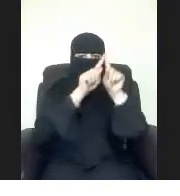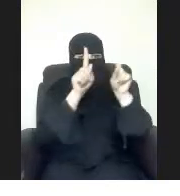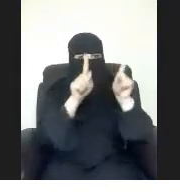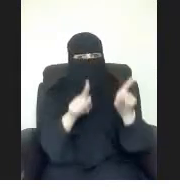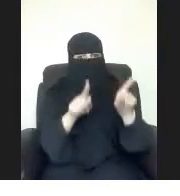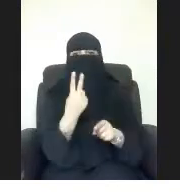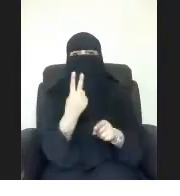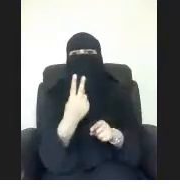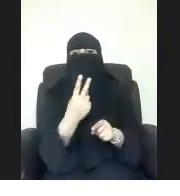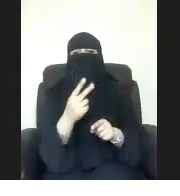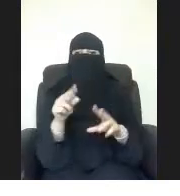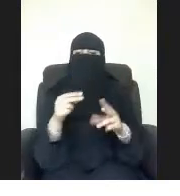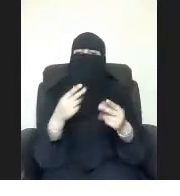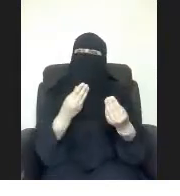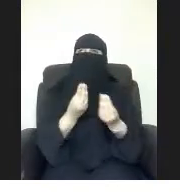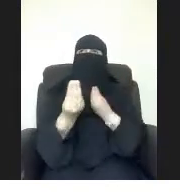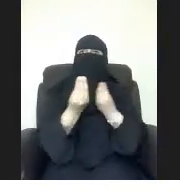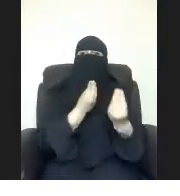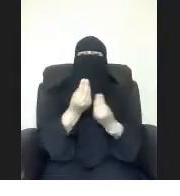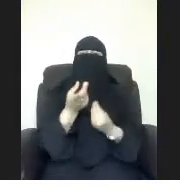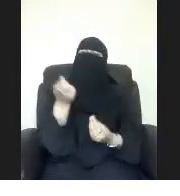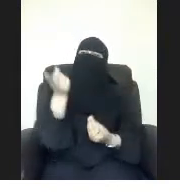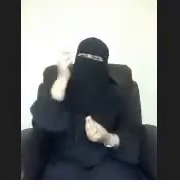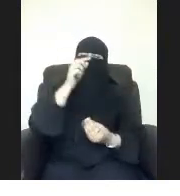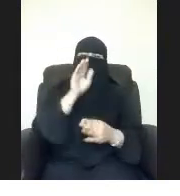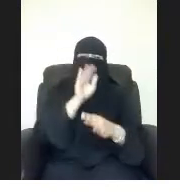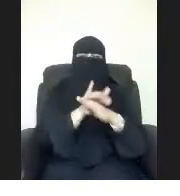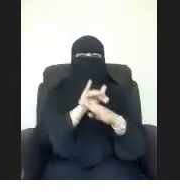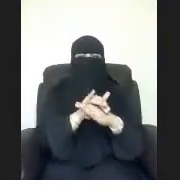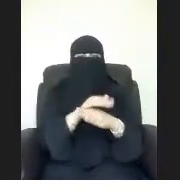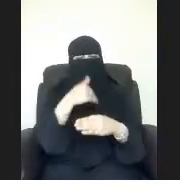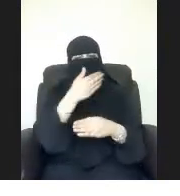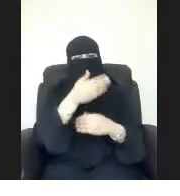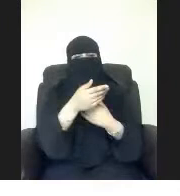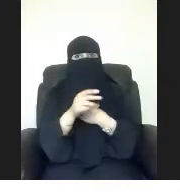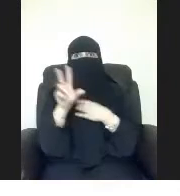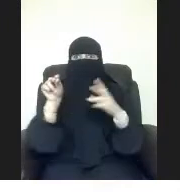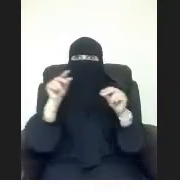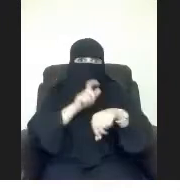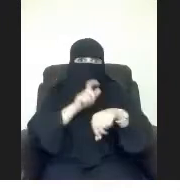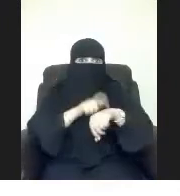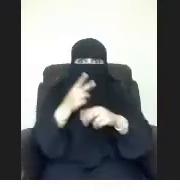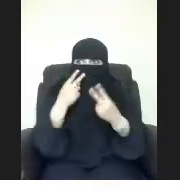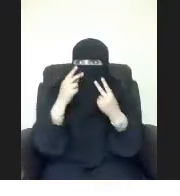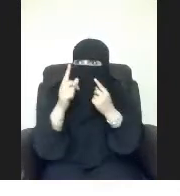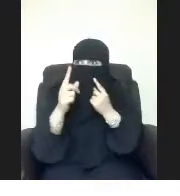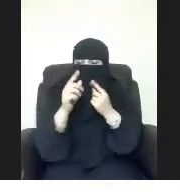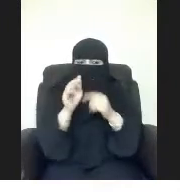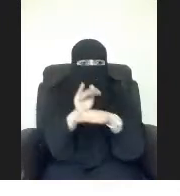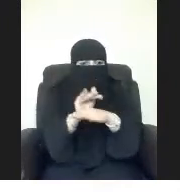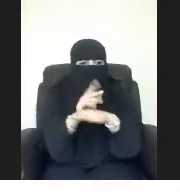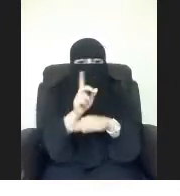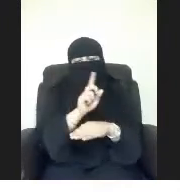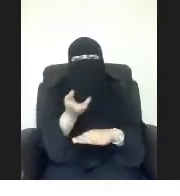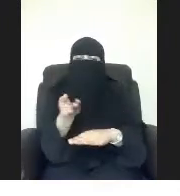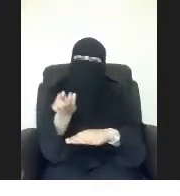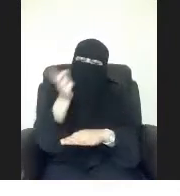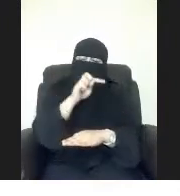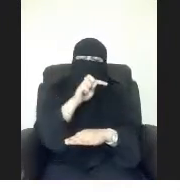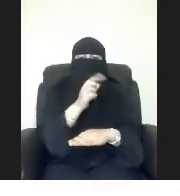المناقشات، وعادة في الجامعات خلال الديسكشن بوردز، لوحات النقاش في البلاك بورد